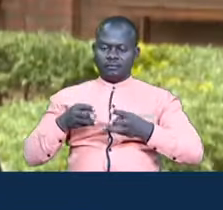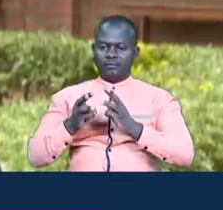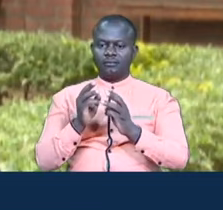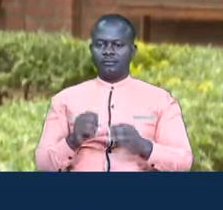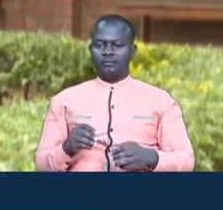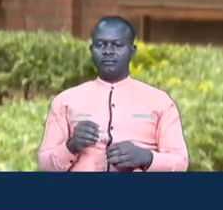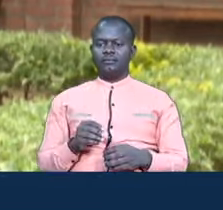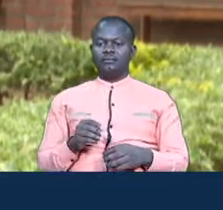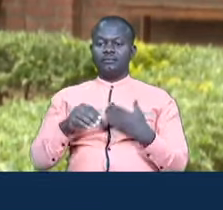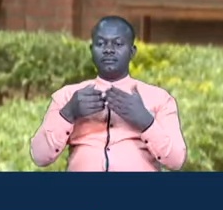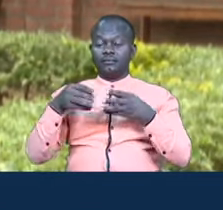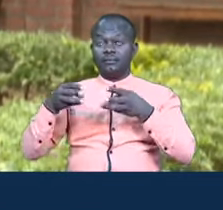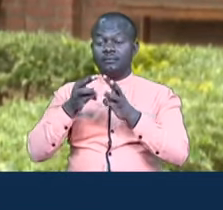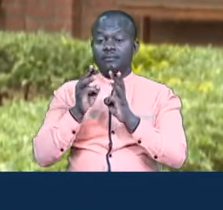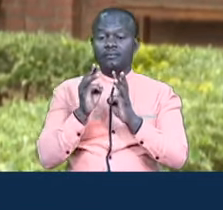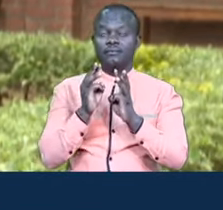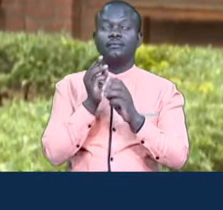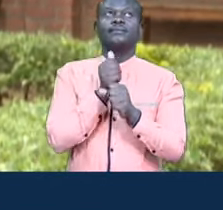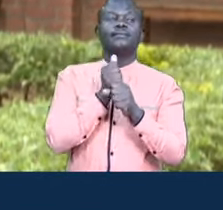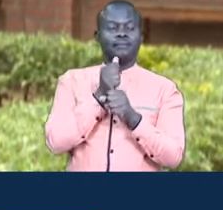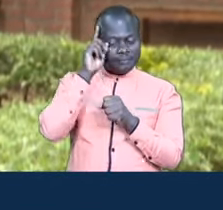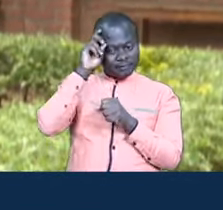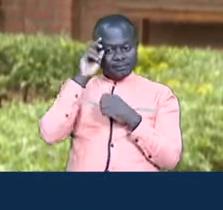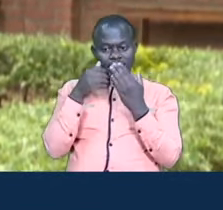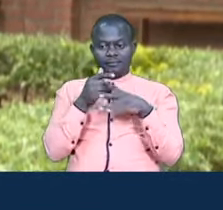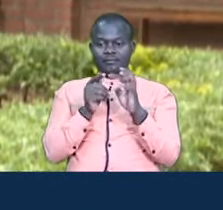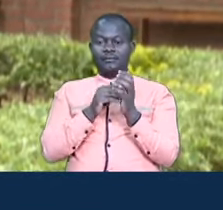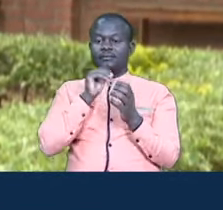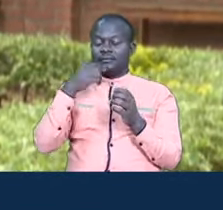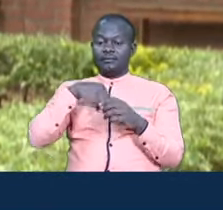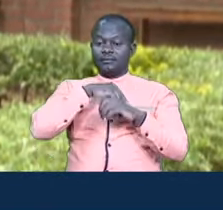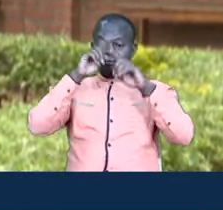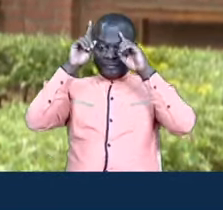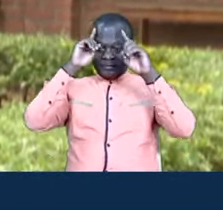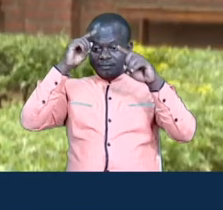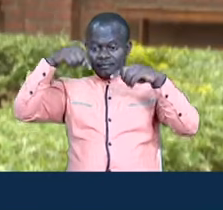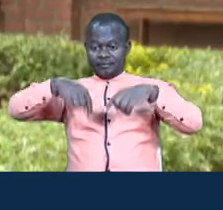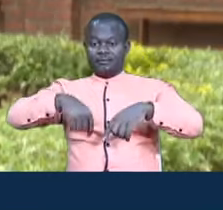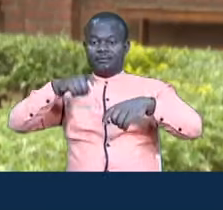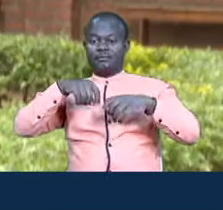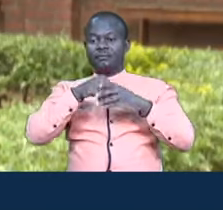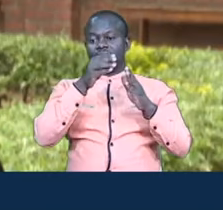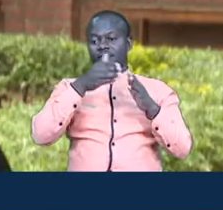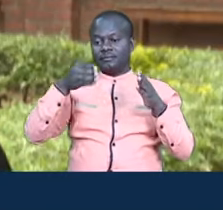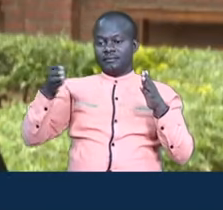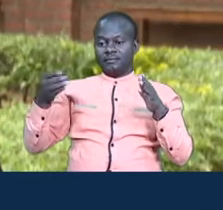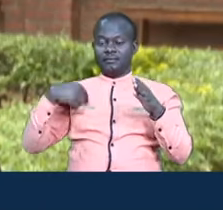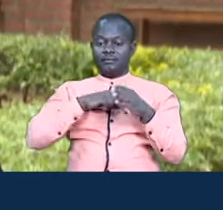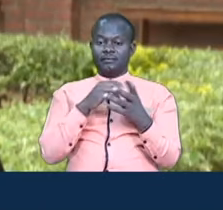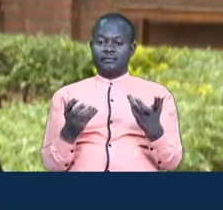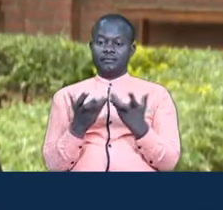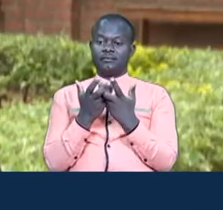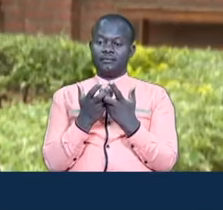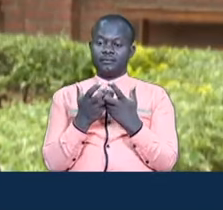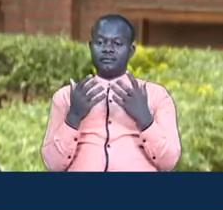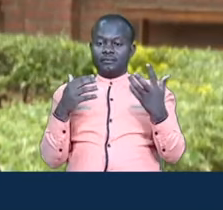Niyo analogy nakoze ari kurebye singe wahimbye ku kinyejana cyaba mibise ku rubine ahubwo nuko nabihuje noneho no